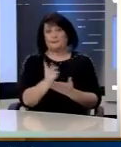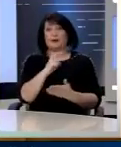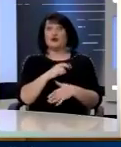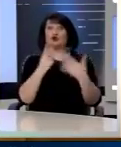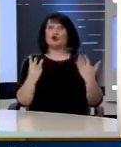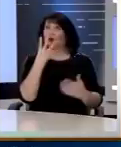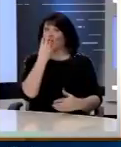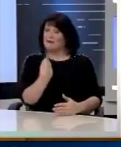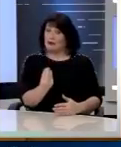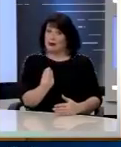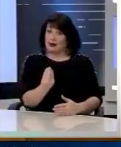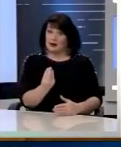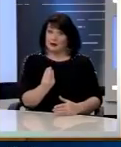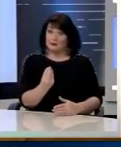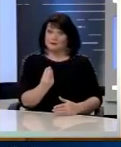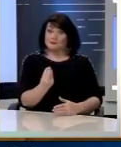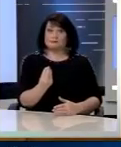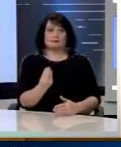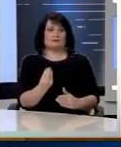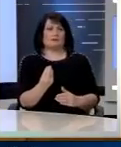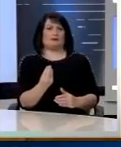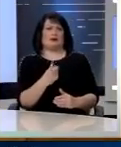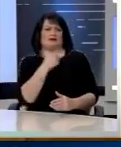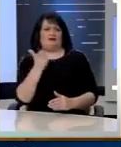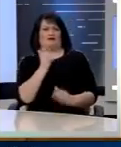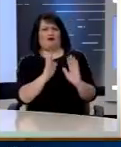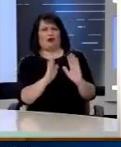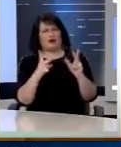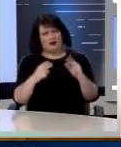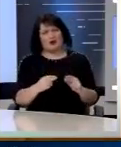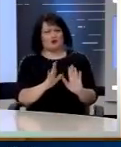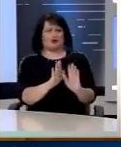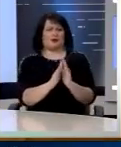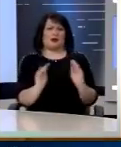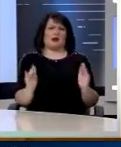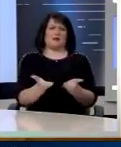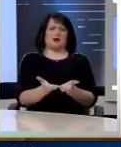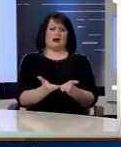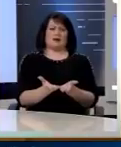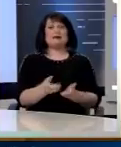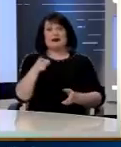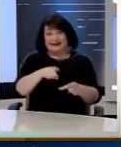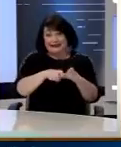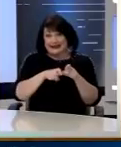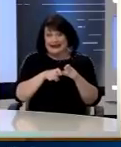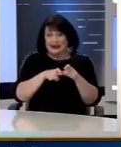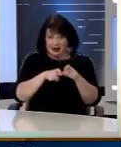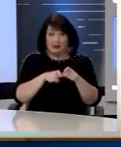28 Φεβρουαρίου θα ηρεμήσετε, αλλιώς θα διακόψω. Σας το λέω. Την IGG.